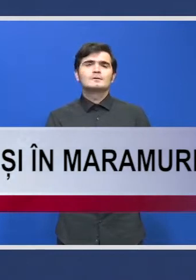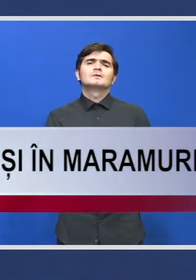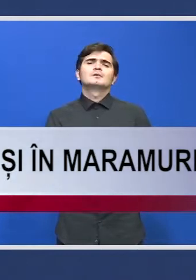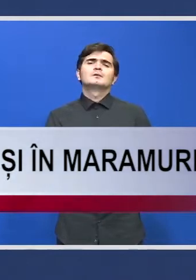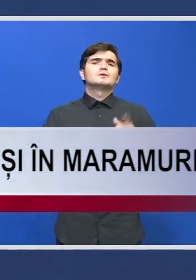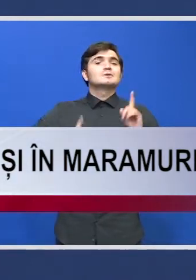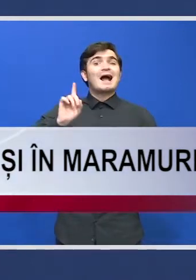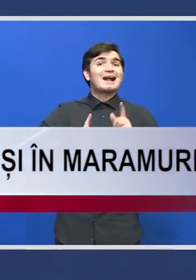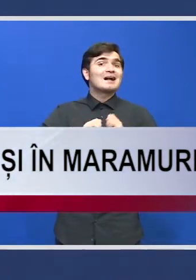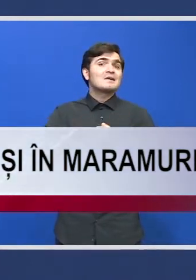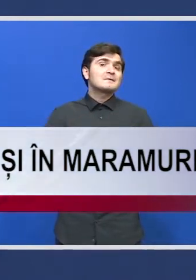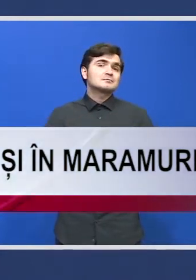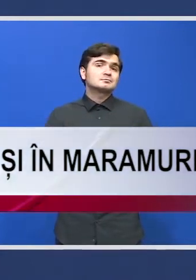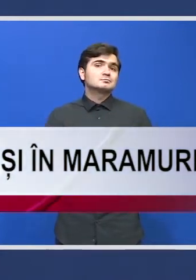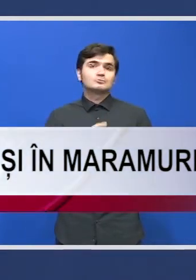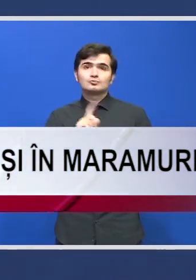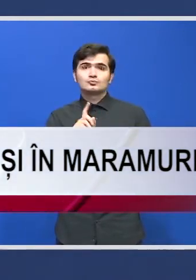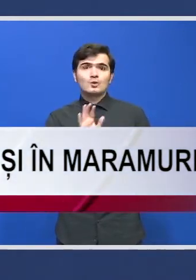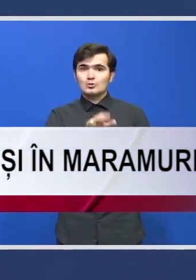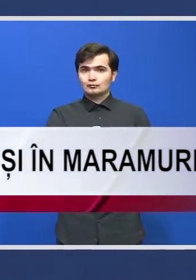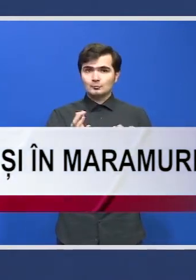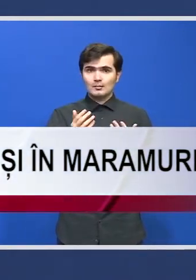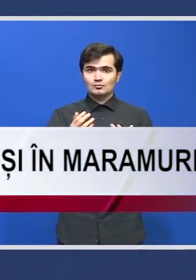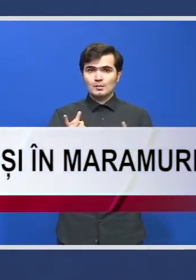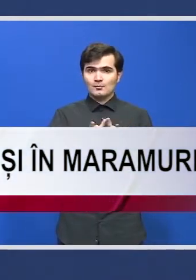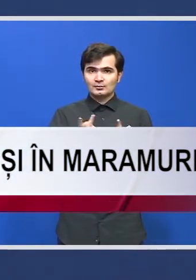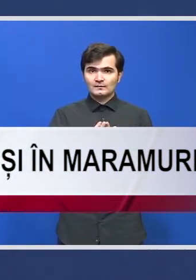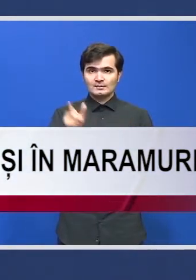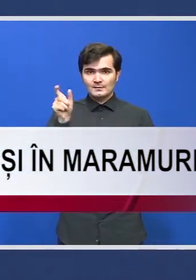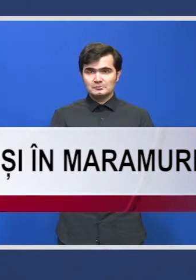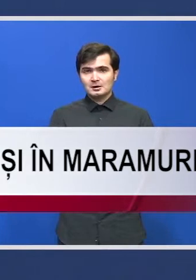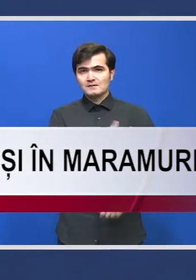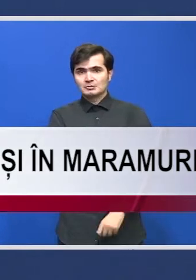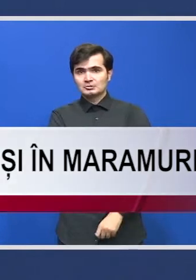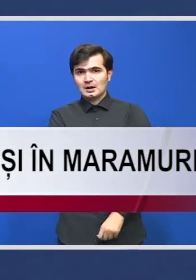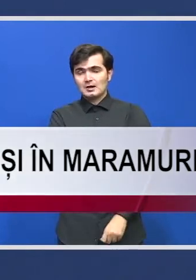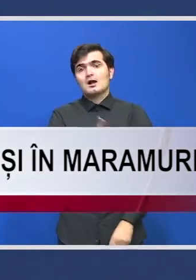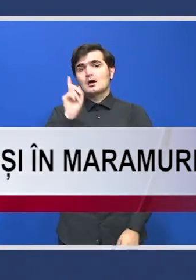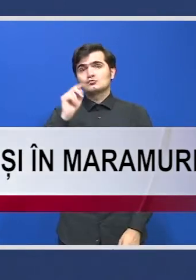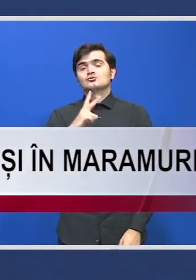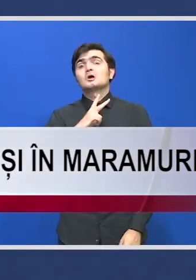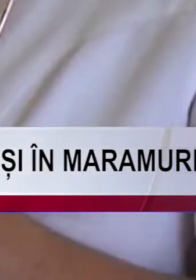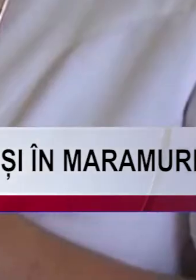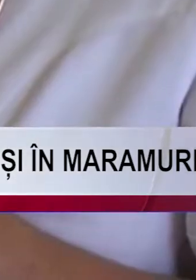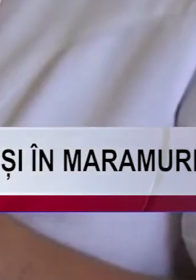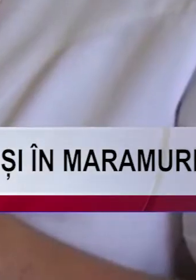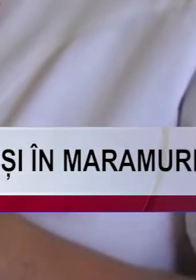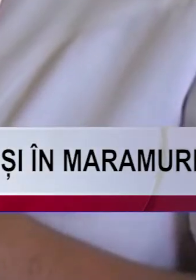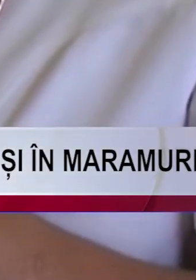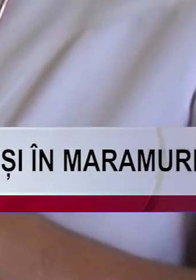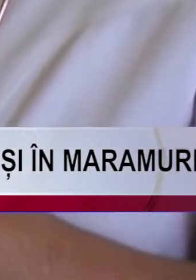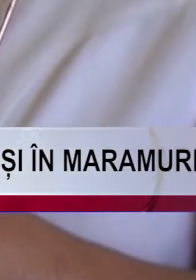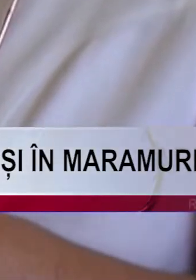Dacă nu ajungem la un număr adecvat de persoane vaccinate, riscul, bineînțeles, cu creșterea infectării